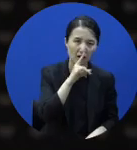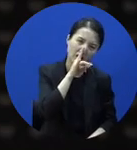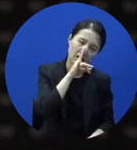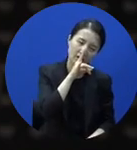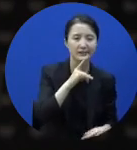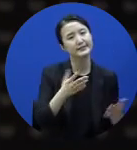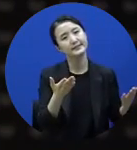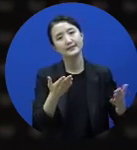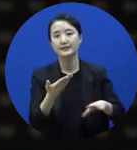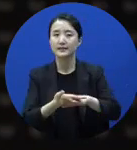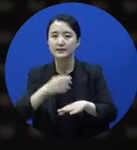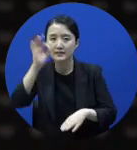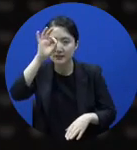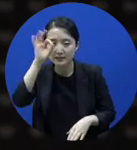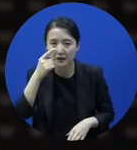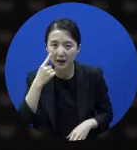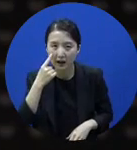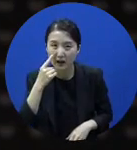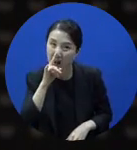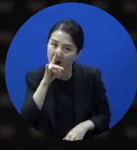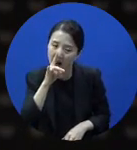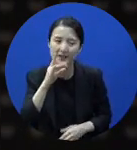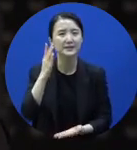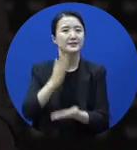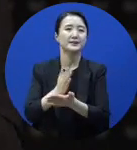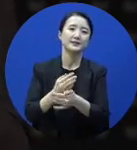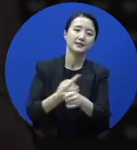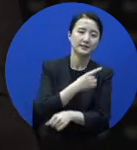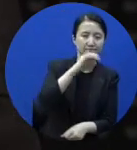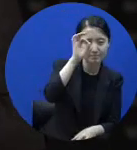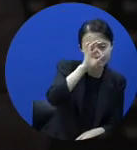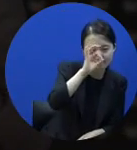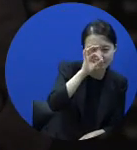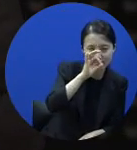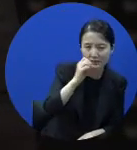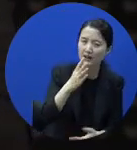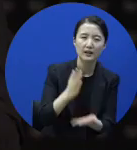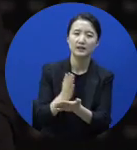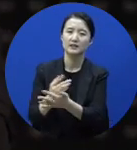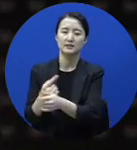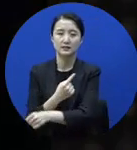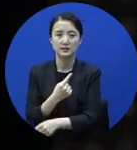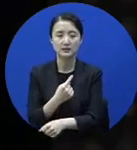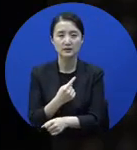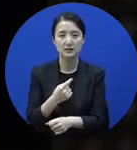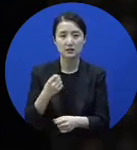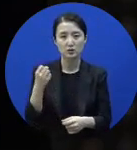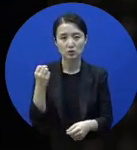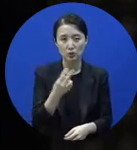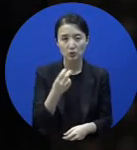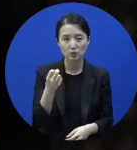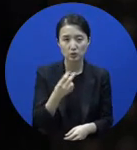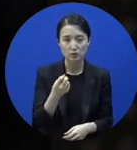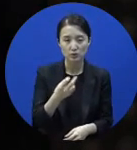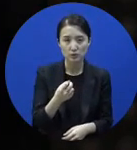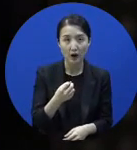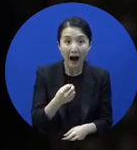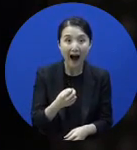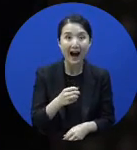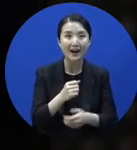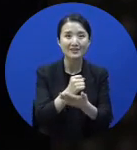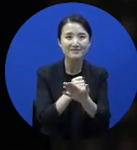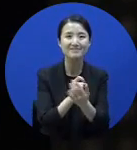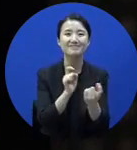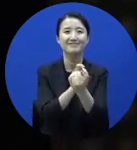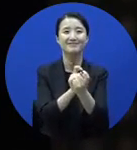들어 흥분해 막 그런 것들도 있을 거 아니에요. 그런 걸 또 찾아보기도 하고 그 다음에 이제 하나씩 그 분야를 깊이 들어가도 되는 건지 파악을